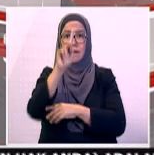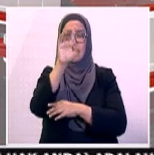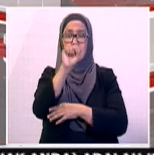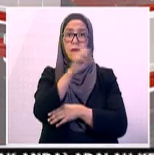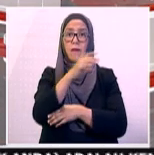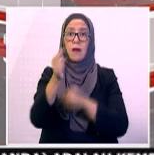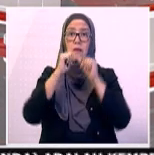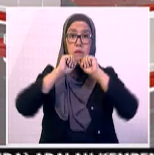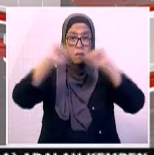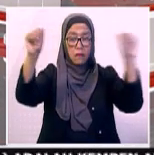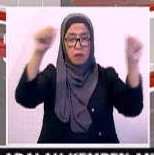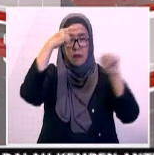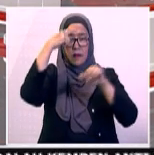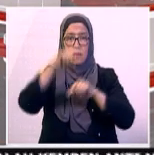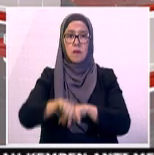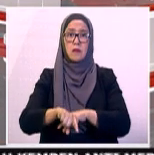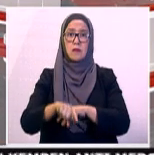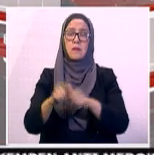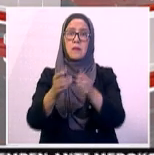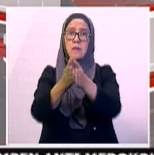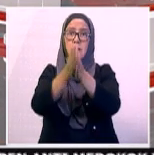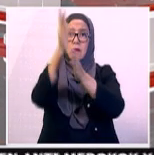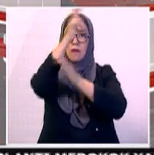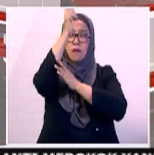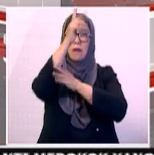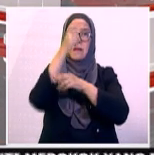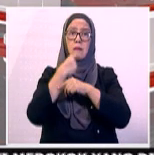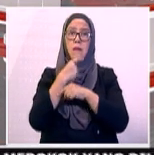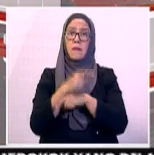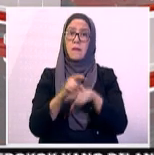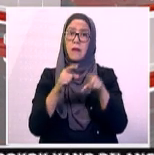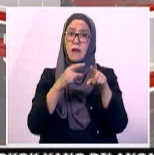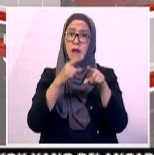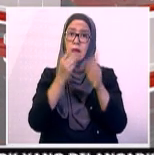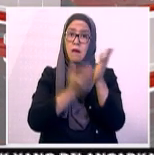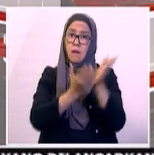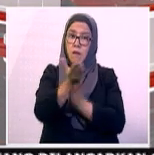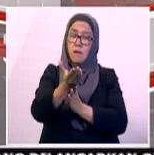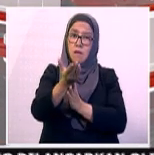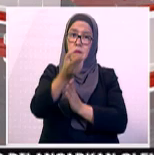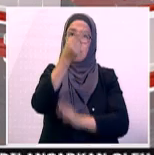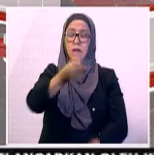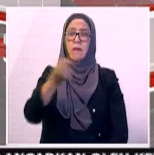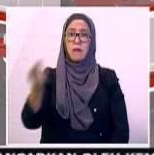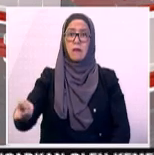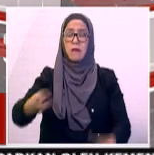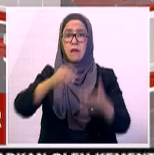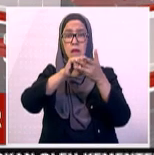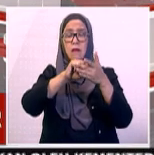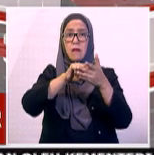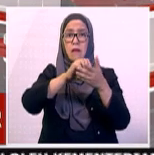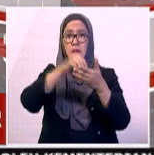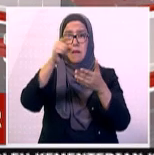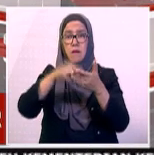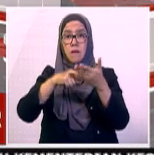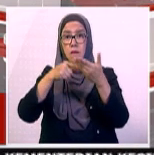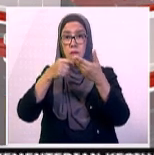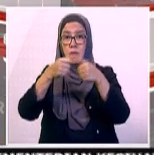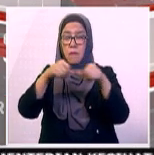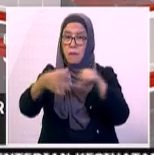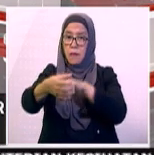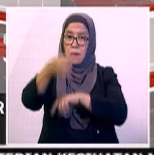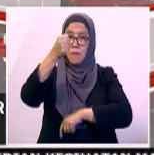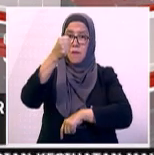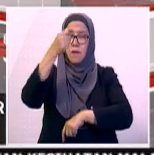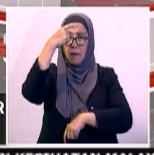kerajaan untuk melucut hak harta disita daripada UMNO Johor yang dikaitkan dengan 1MDB. Menurut Timbalan Pendakwa Raya